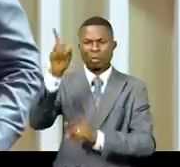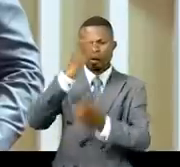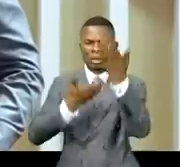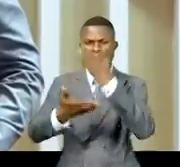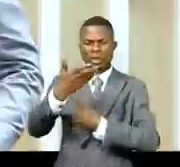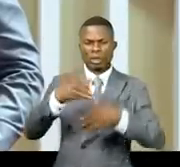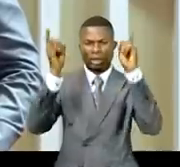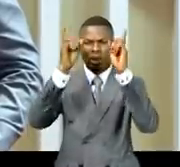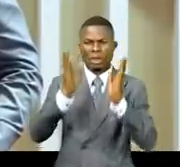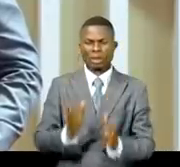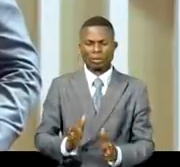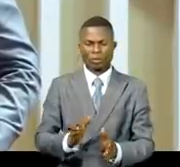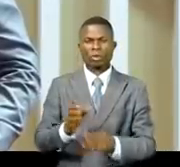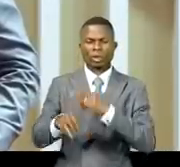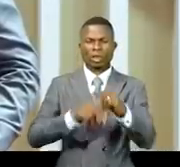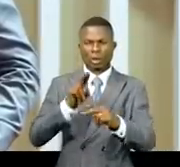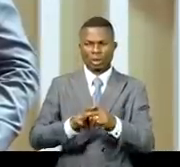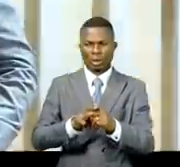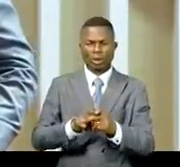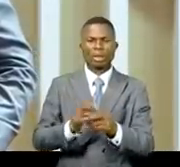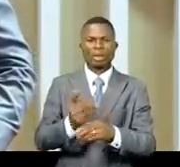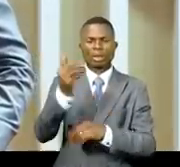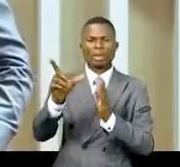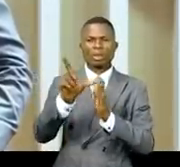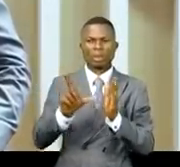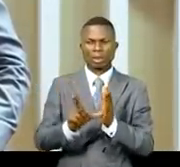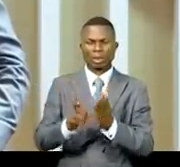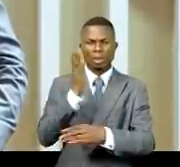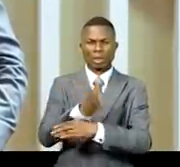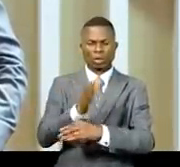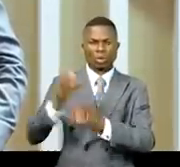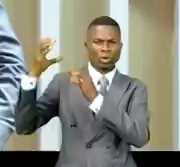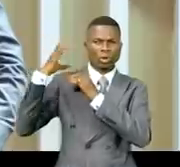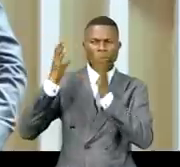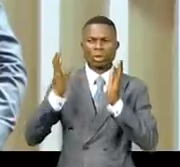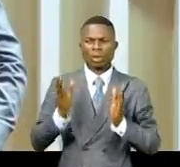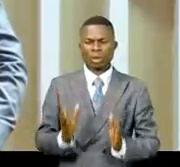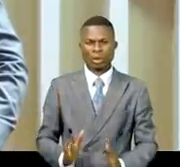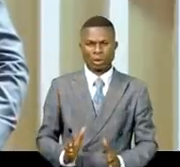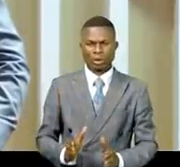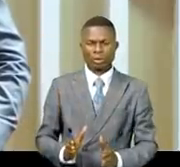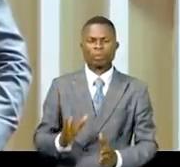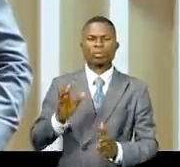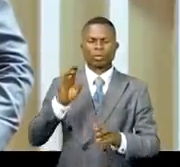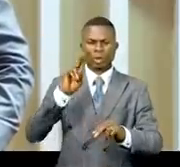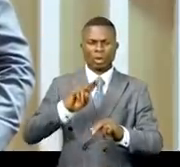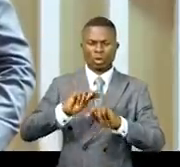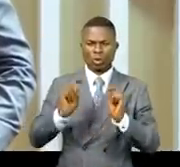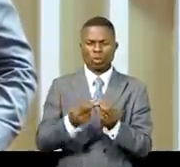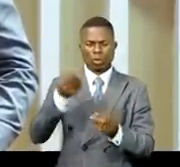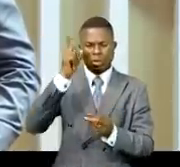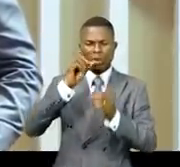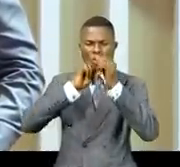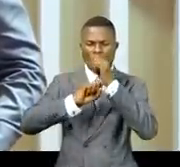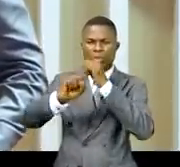il est tout à fait indiqué et de bon aloi que les conseils des chargeurs soient aux premières loges pour